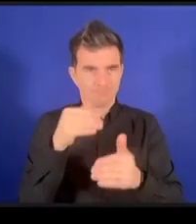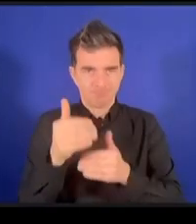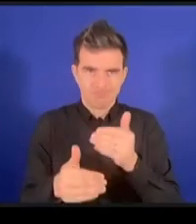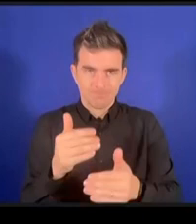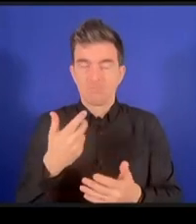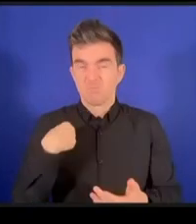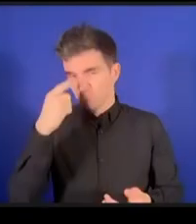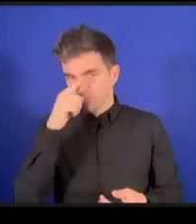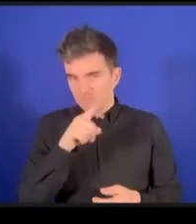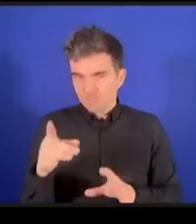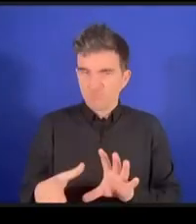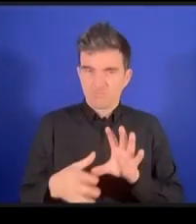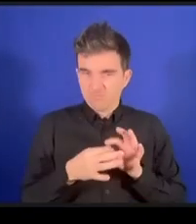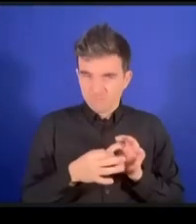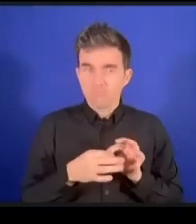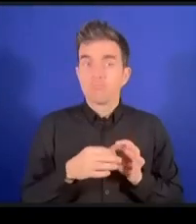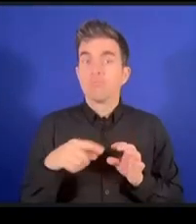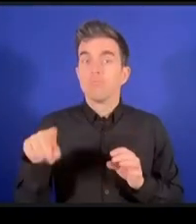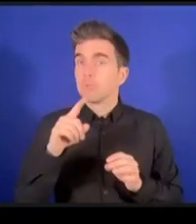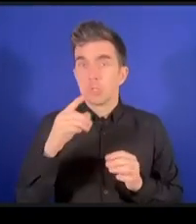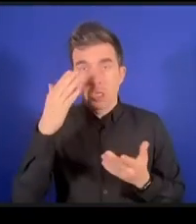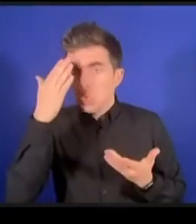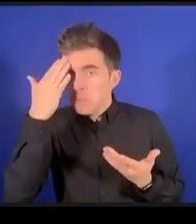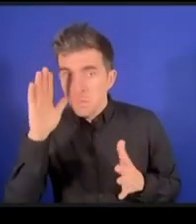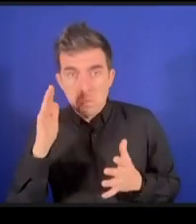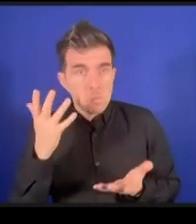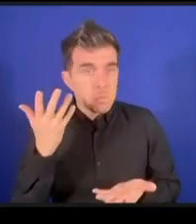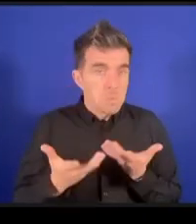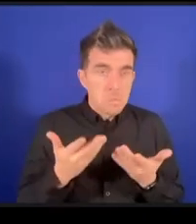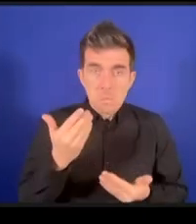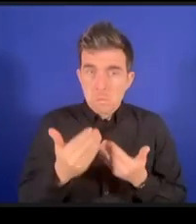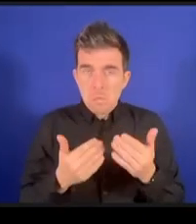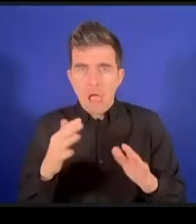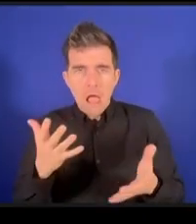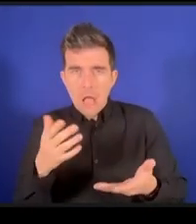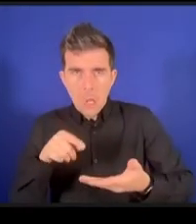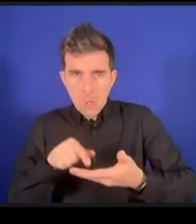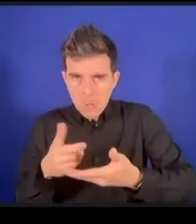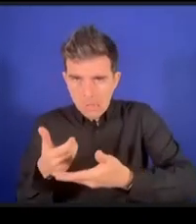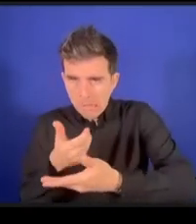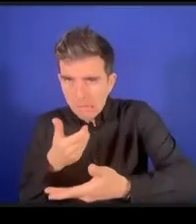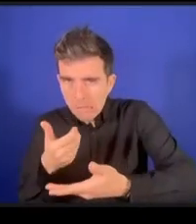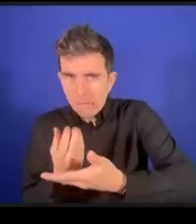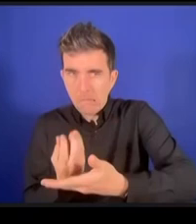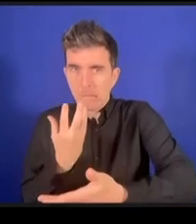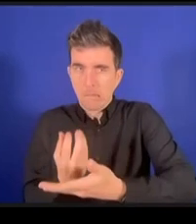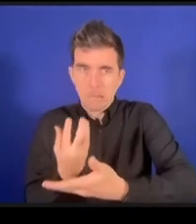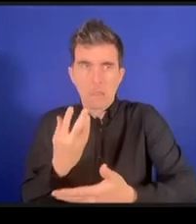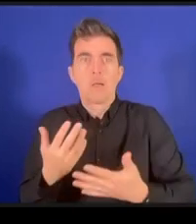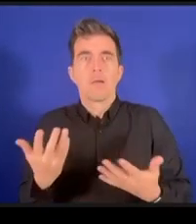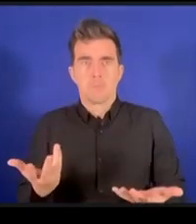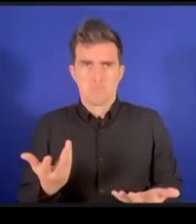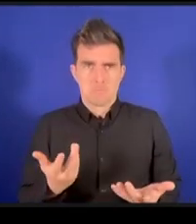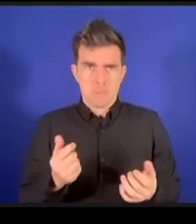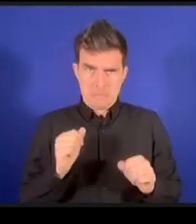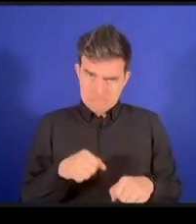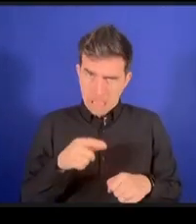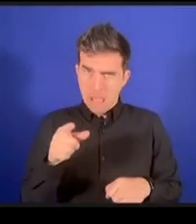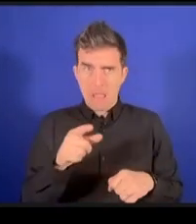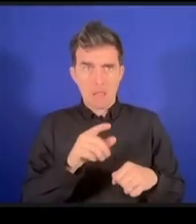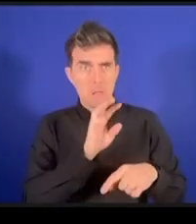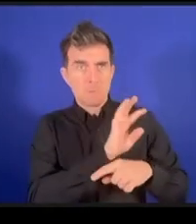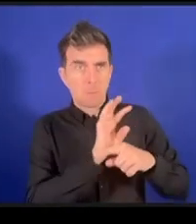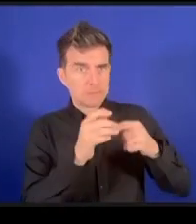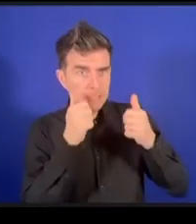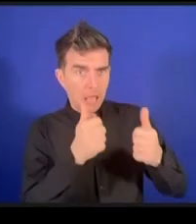не знаете как что-то работает то как можно если вы не знаете например как работает устройство по считыванию экрана